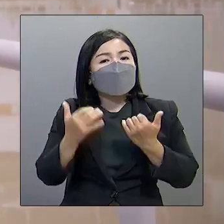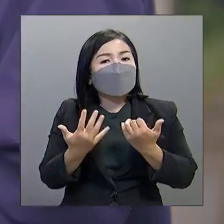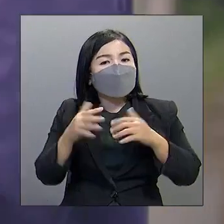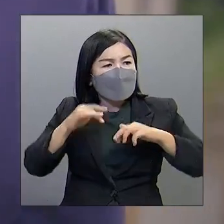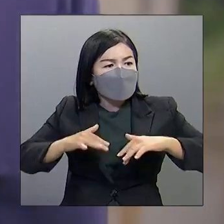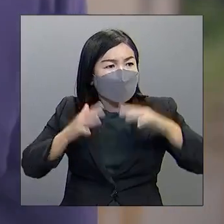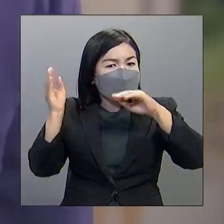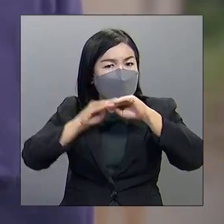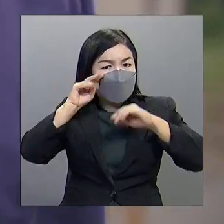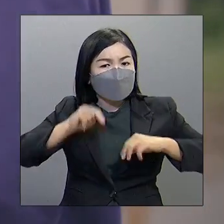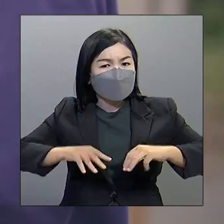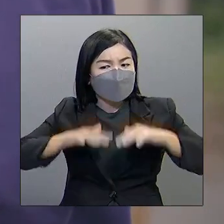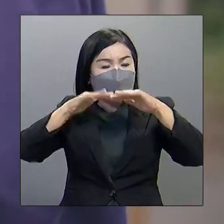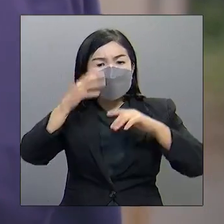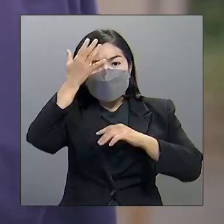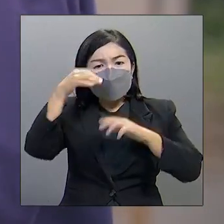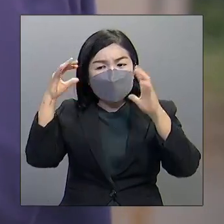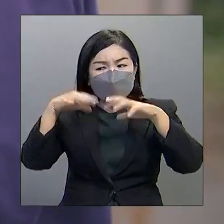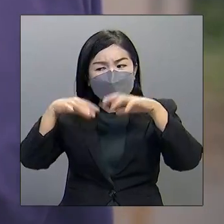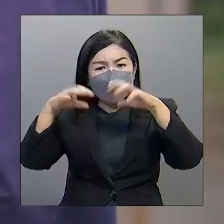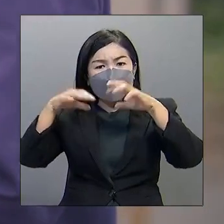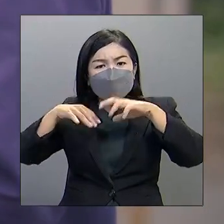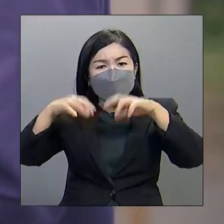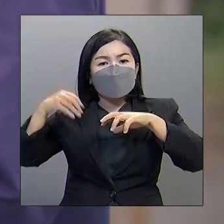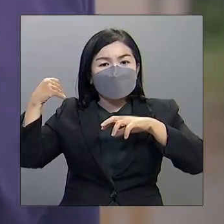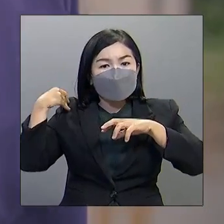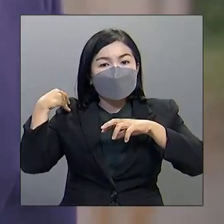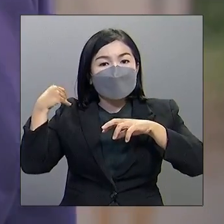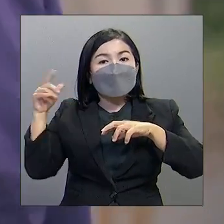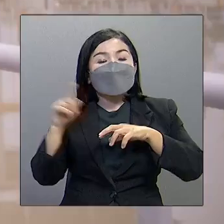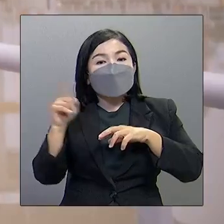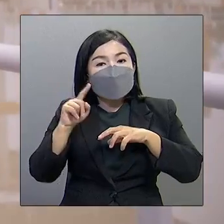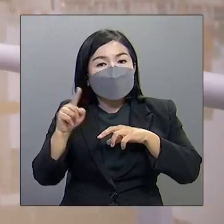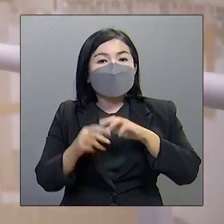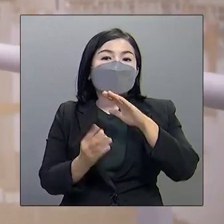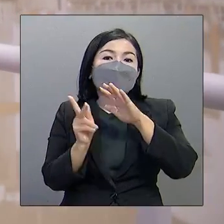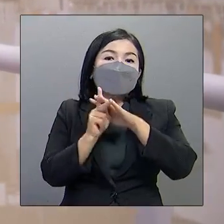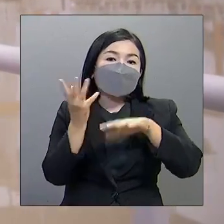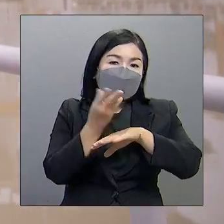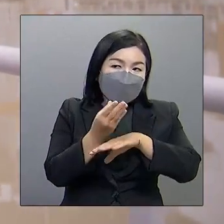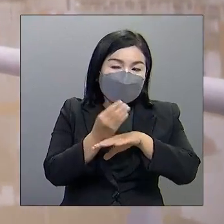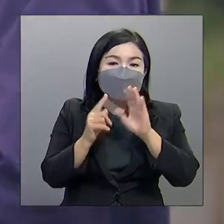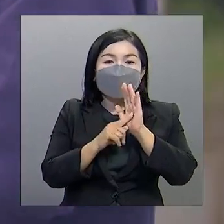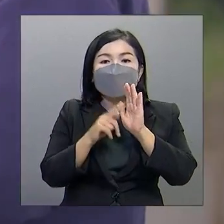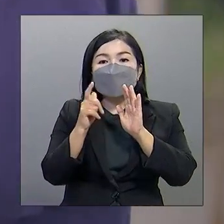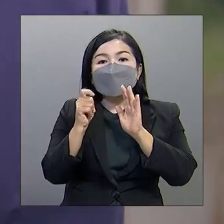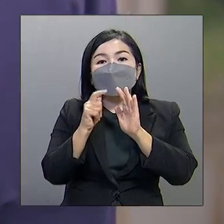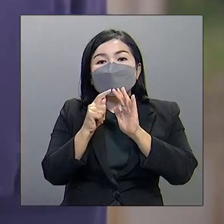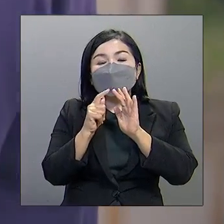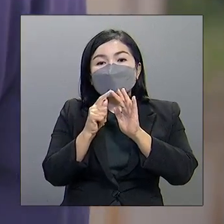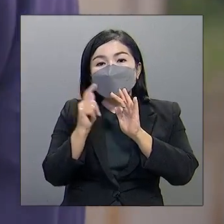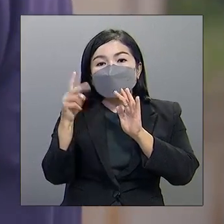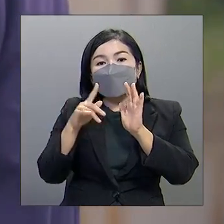งขึ้นด้วยเพราะว่าตอนนี้มีฝนตกเนี่ยนะครับไปสู่บริเวณของจังหวัดกำแพงเพชรจังหวัดอุทัยธานีเนี่ยเพิ่มสูงขึ้นดังนั้นน้